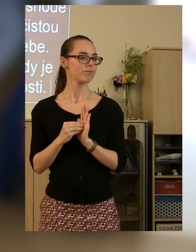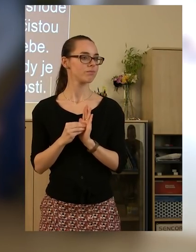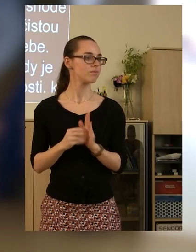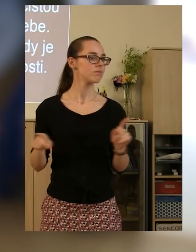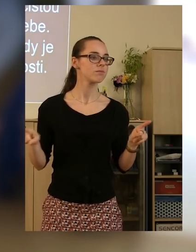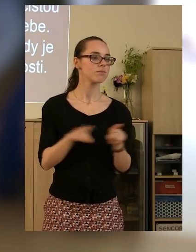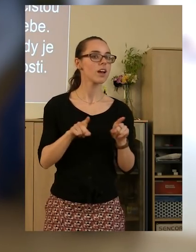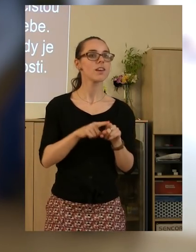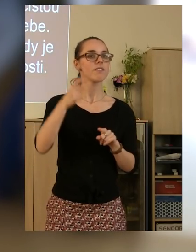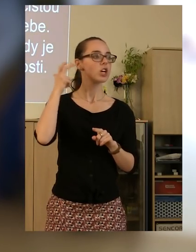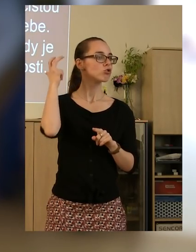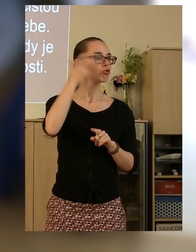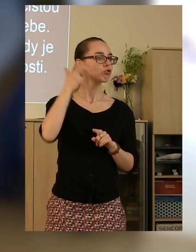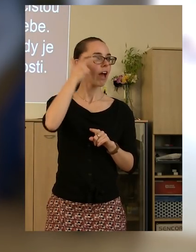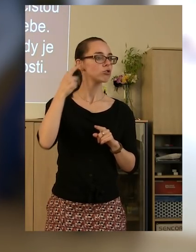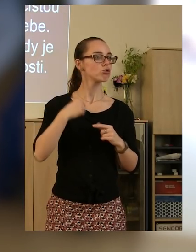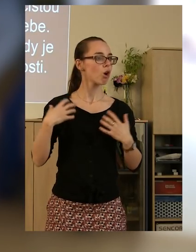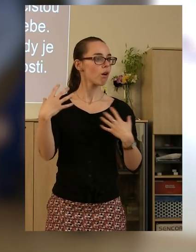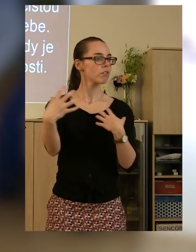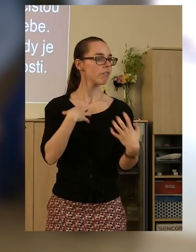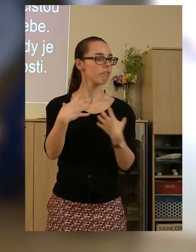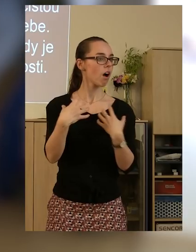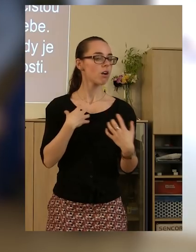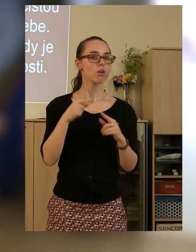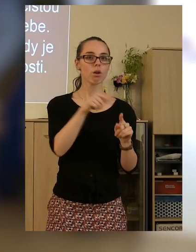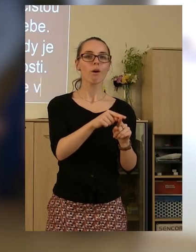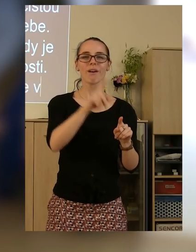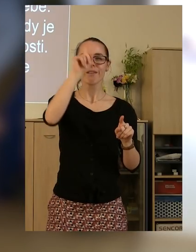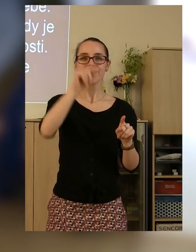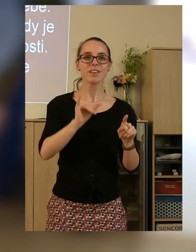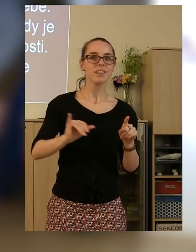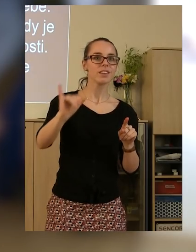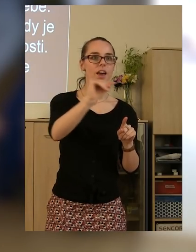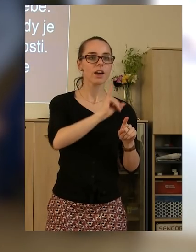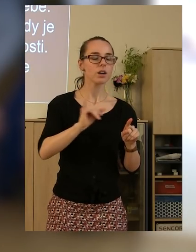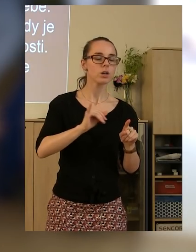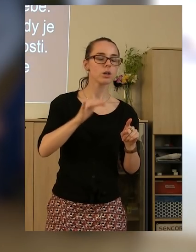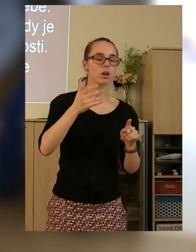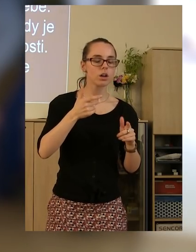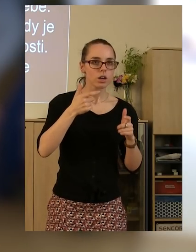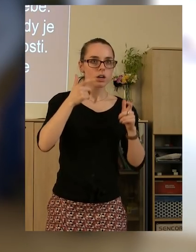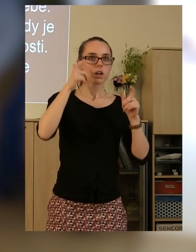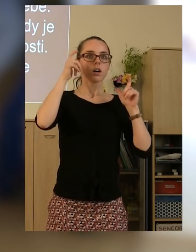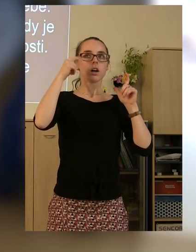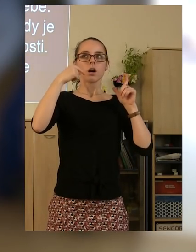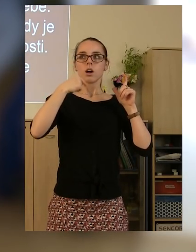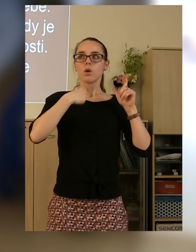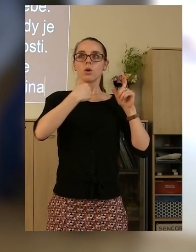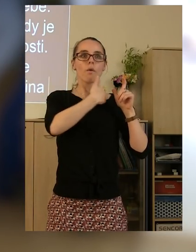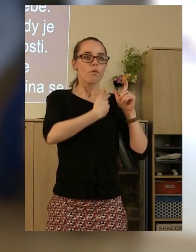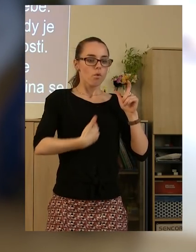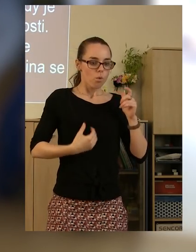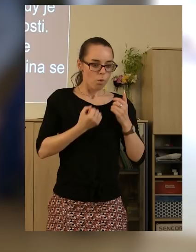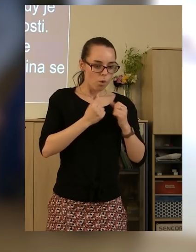ničem jiným. Že? Jako řecká tragédie je vlastně o tom, že nějaký hrdina se probouzí, uvědomuje si svoji svobodnou vůli, zároveň